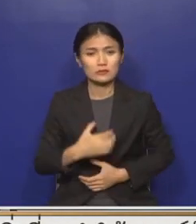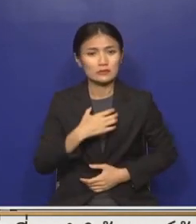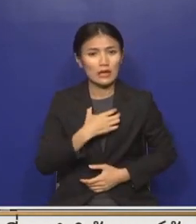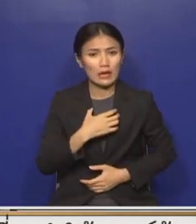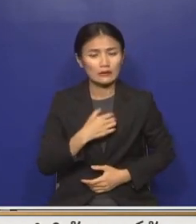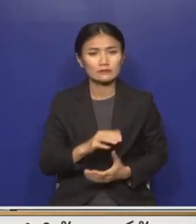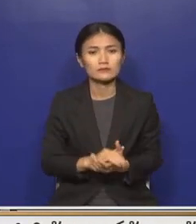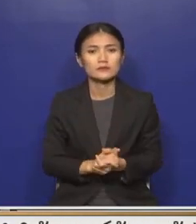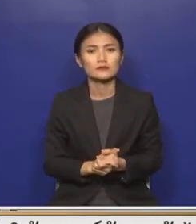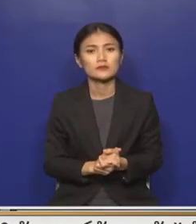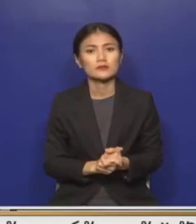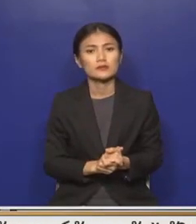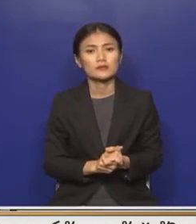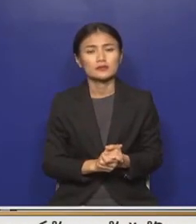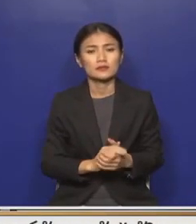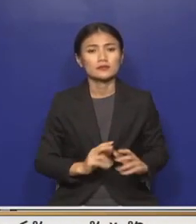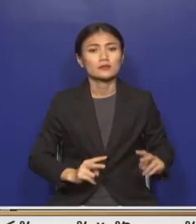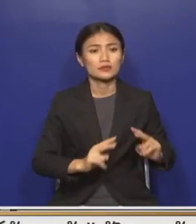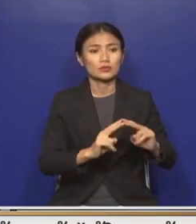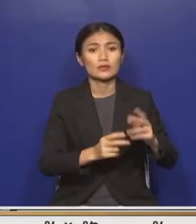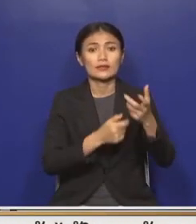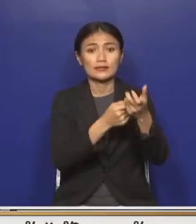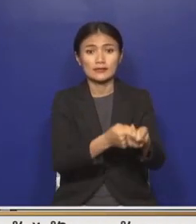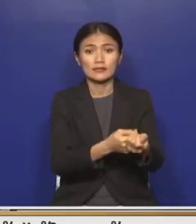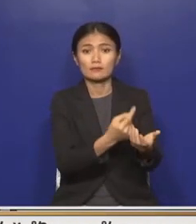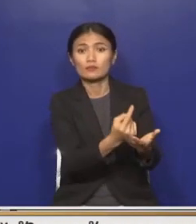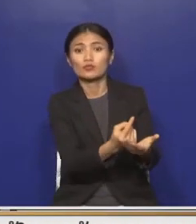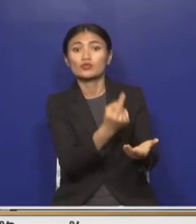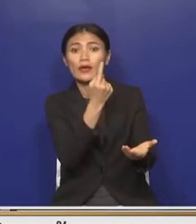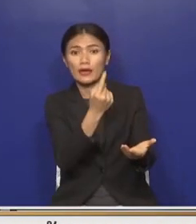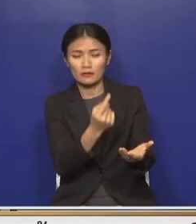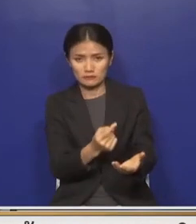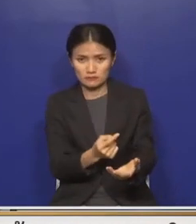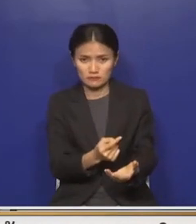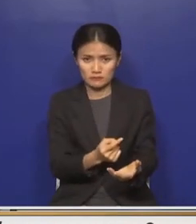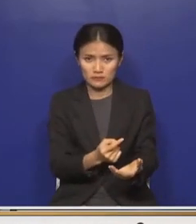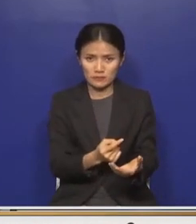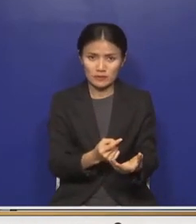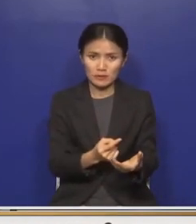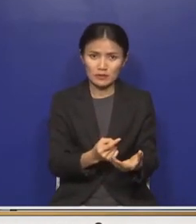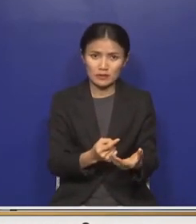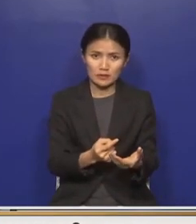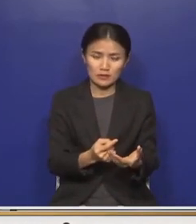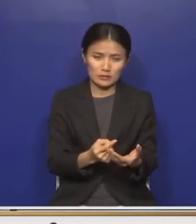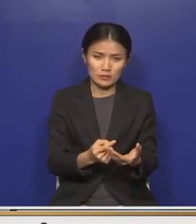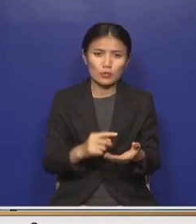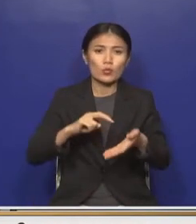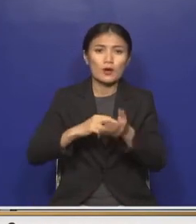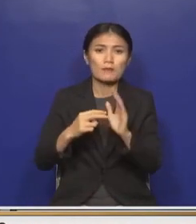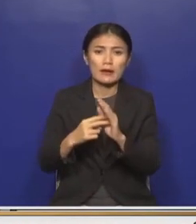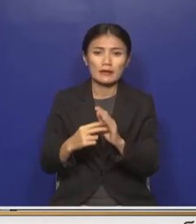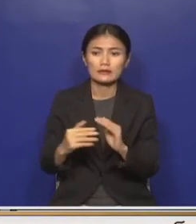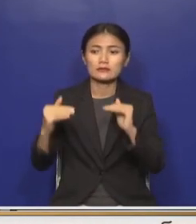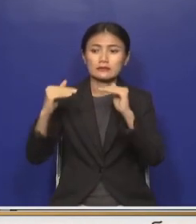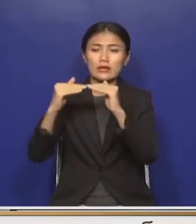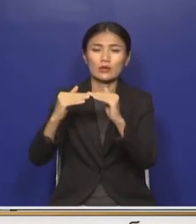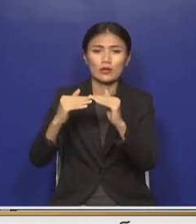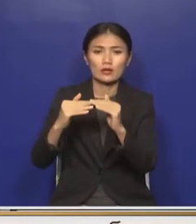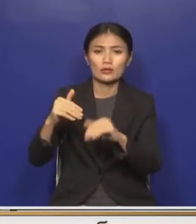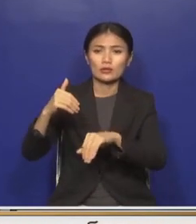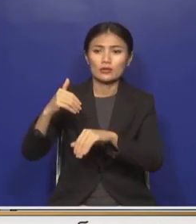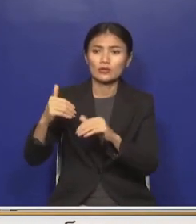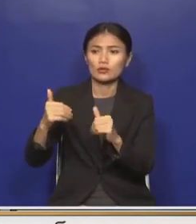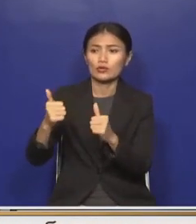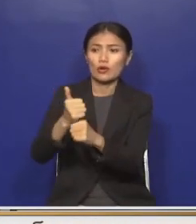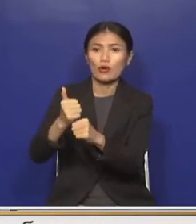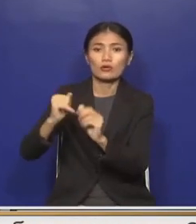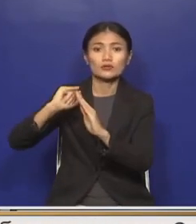เกษตร์ดับ 9 คือกอสอเพื่อมาเทียบเทากรองผู้วลกจัหวัดและีก ในรยงานหลัจากนั้ก็มี